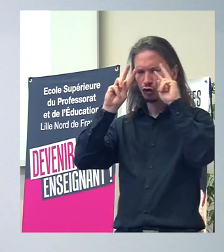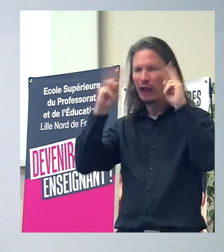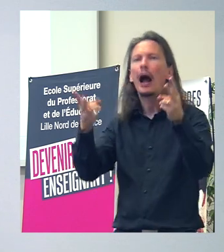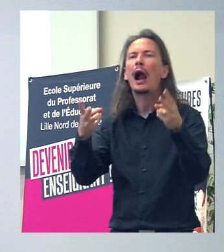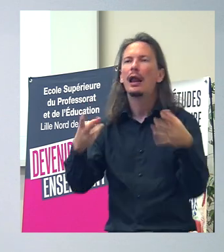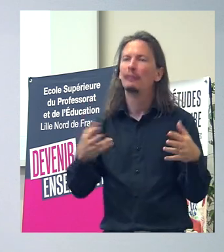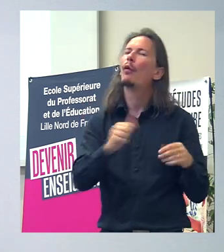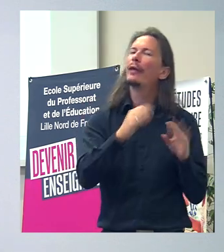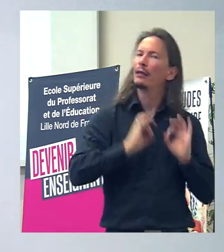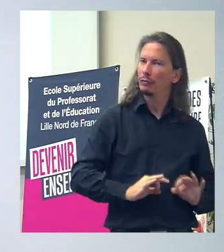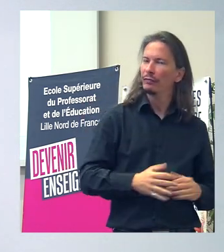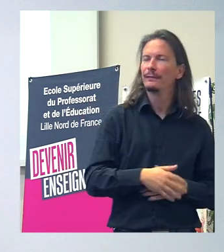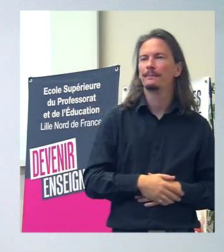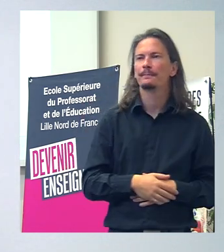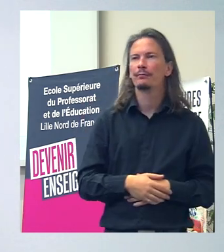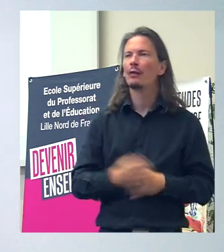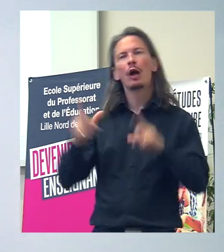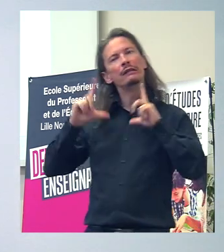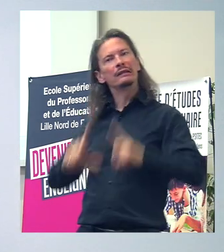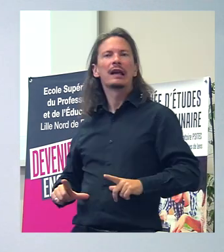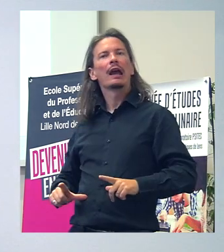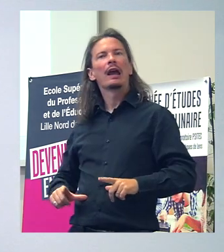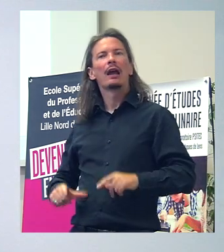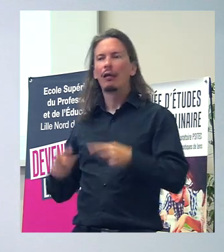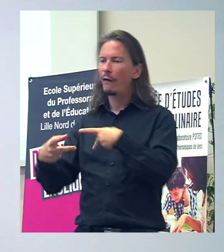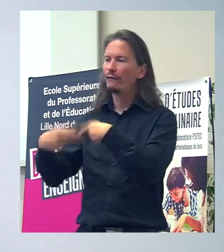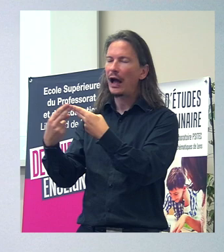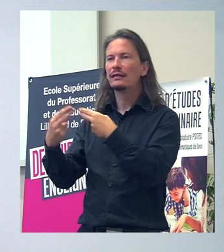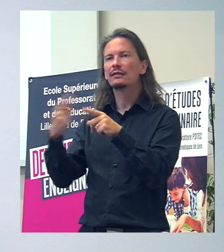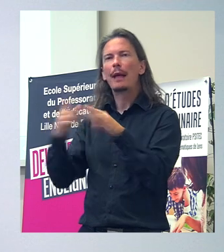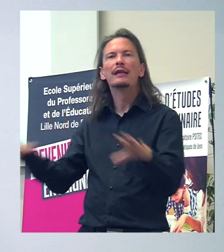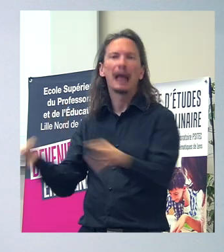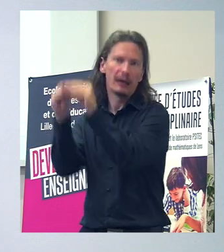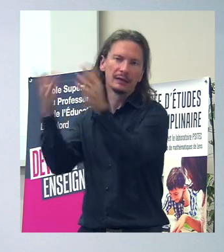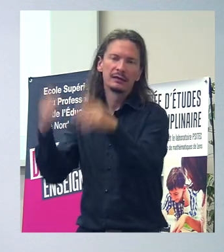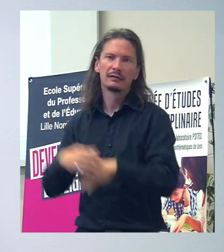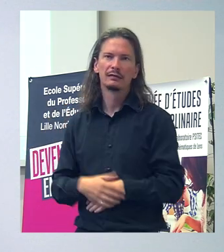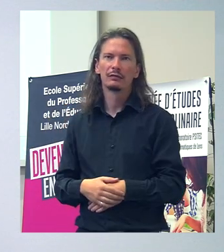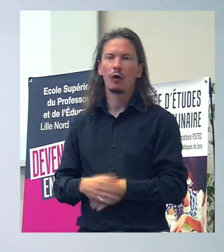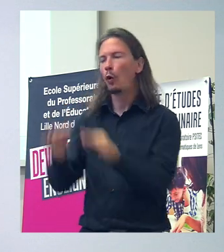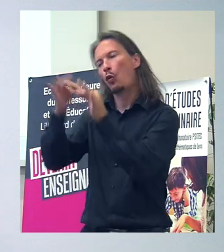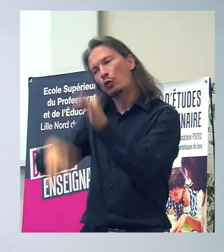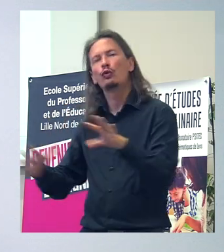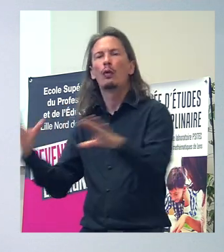degré et au lycée par une phase de synthèse, de